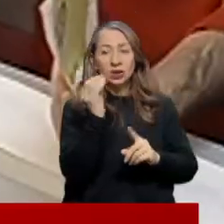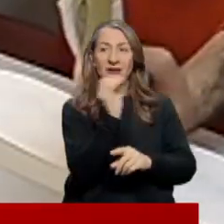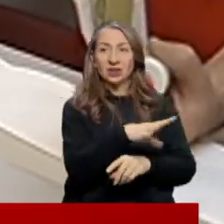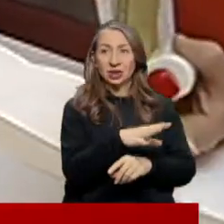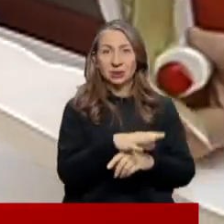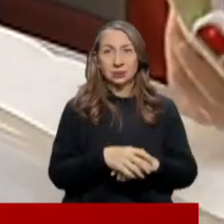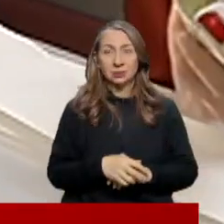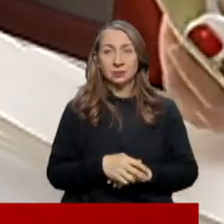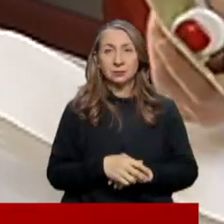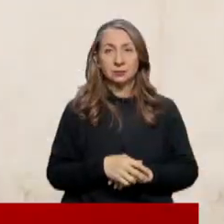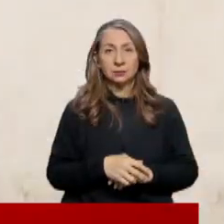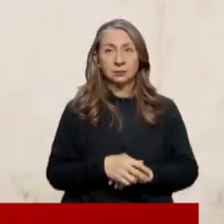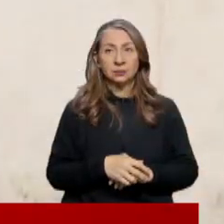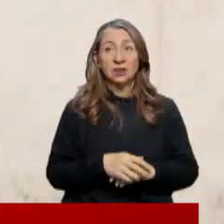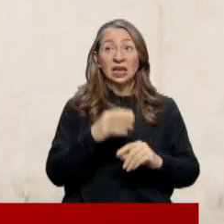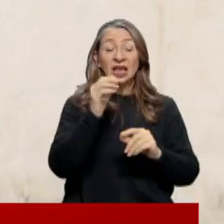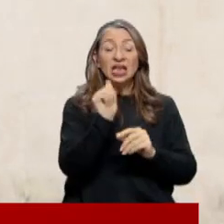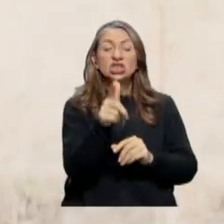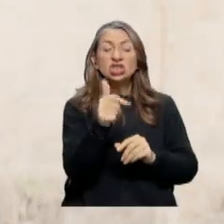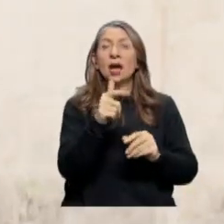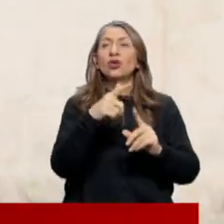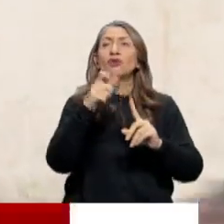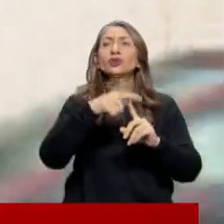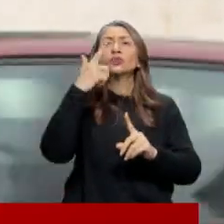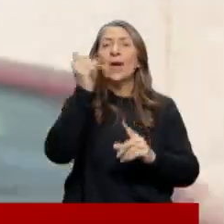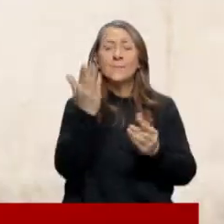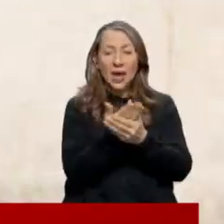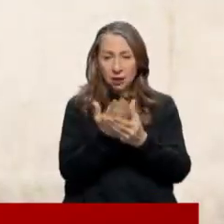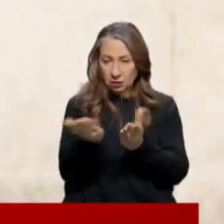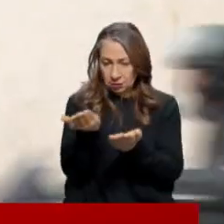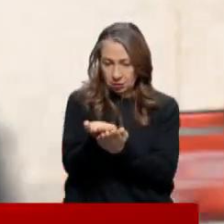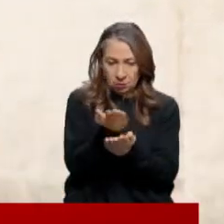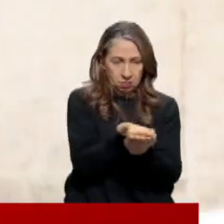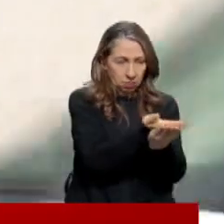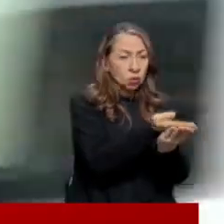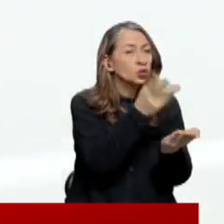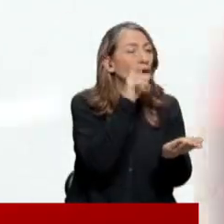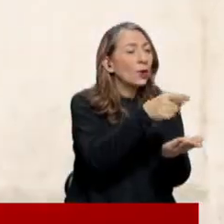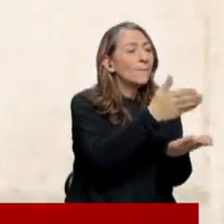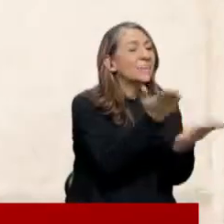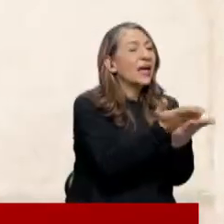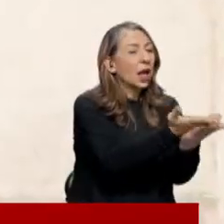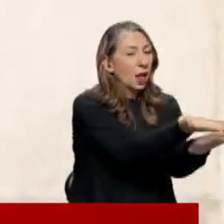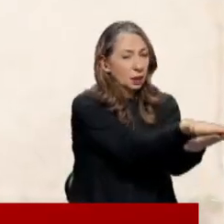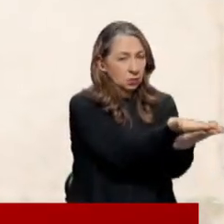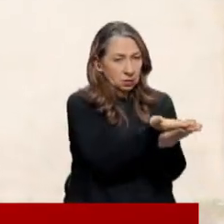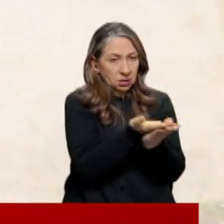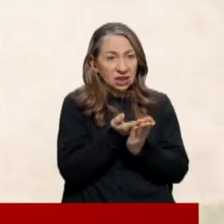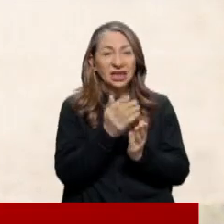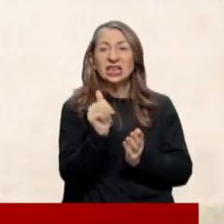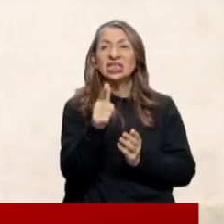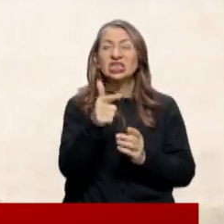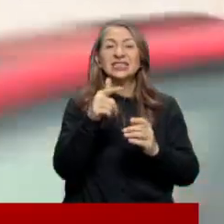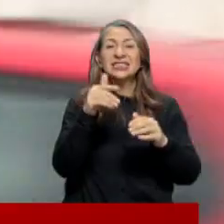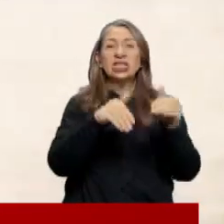götürecek. İlçe nüfus müdürlüğüne elindeki belgelerle gelen öğrenci son olarak buradan aldığı belgeyle beraber ilçe